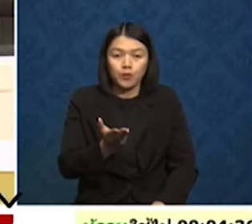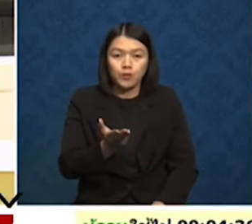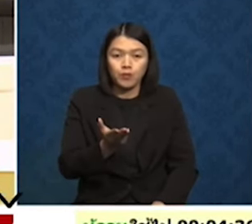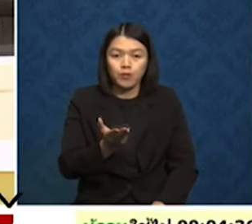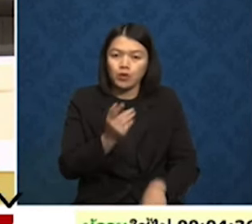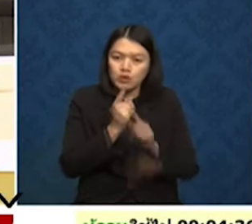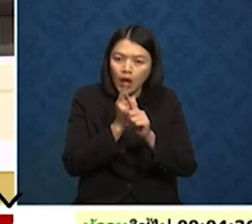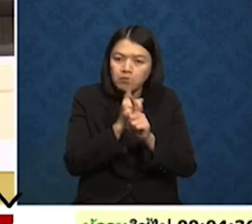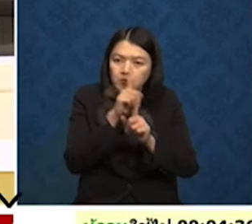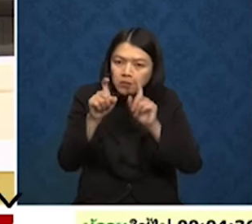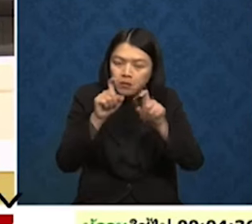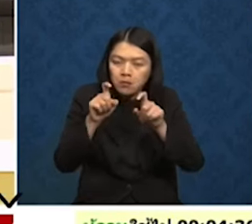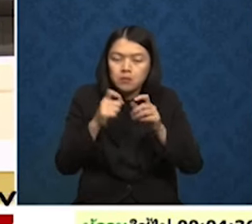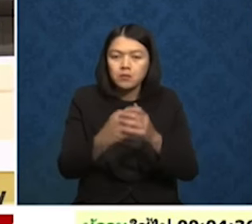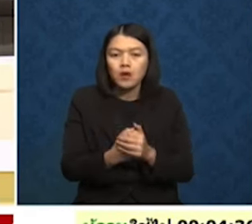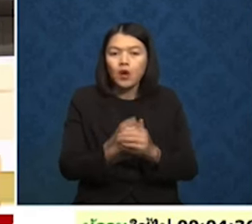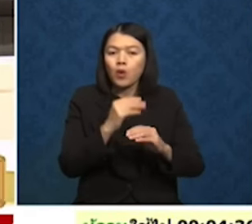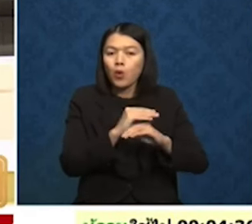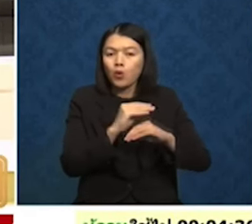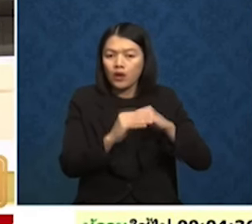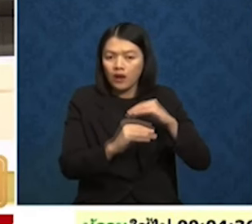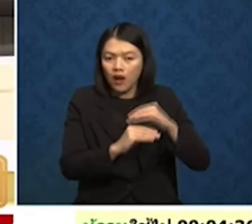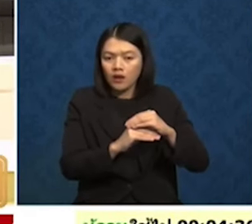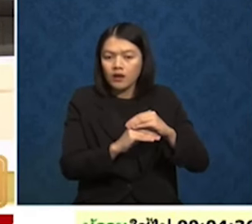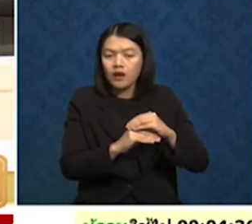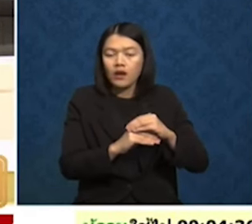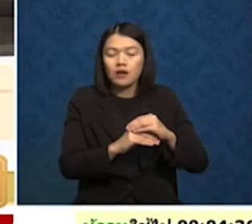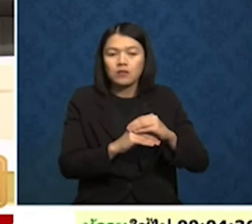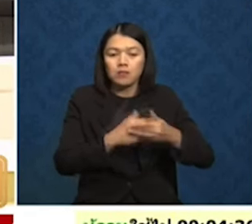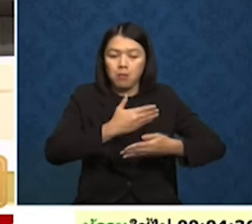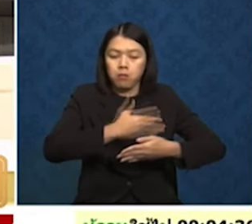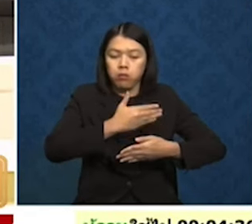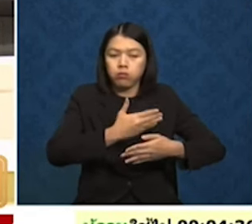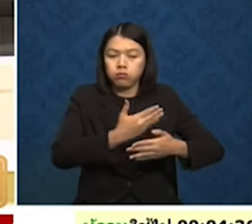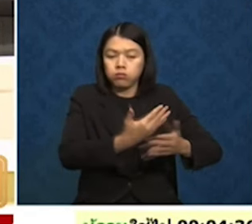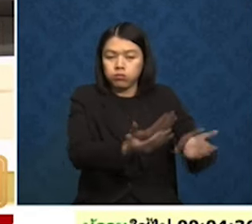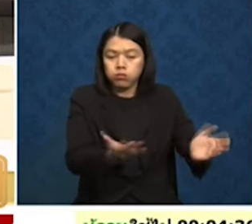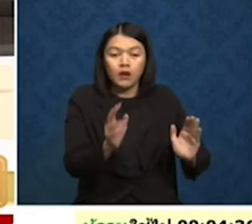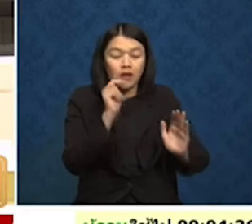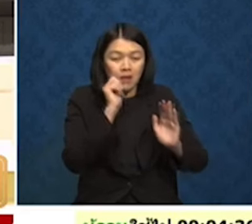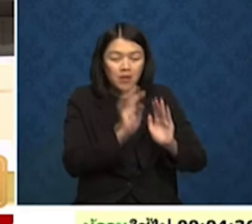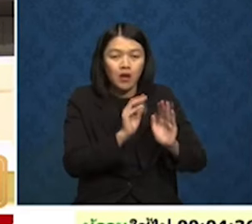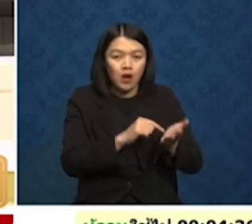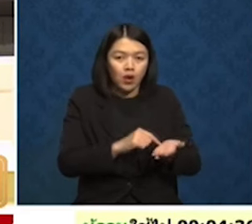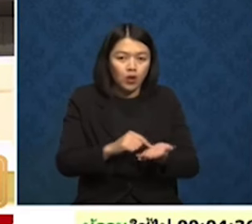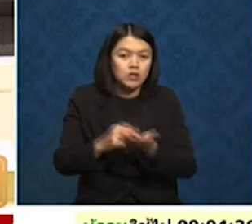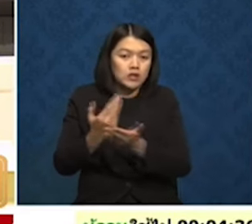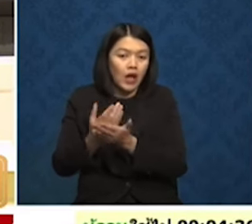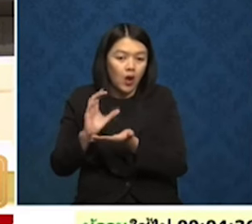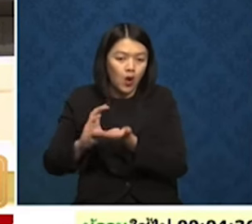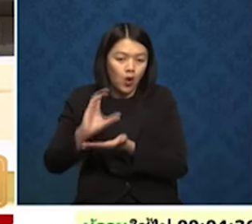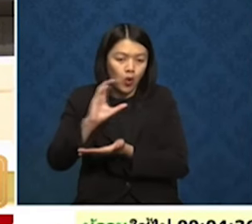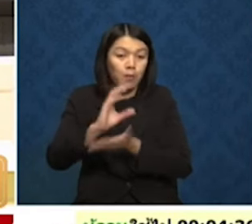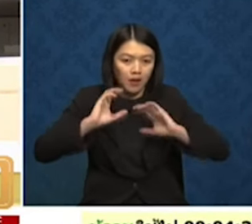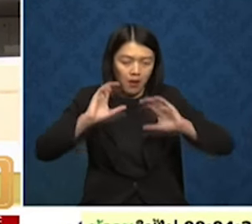ติดตามถงถามถึง โของการที่ได้ขอเสนอขอสนุ่กประมาณจาก